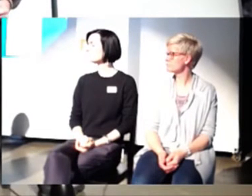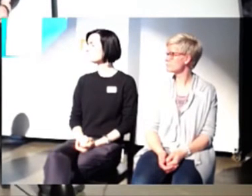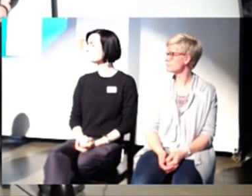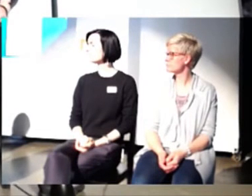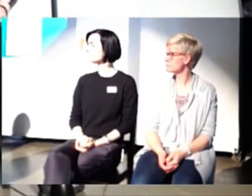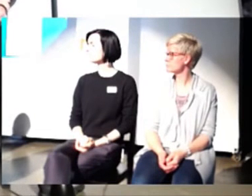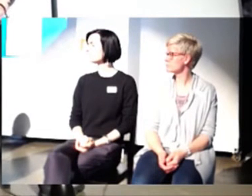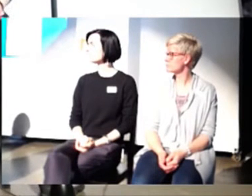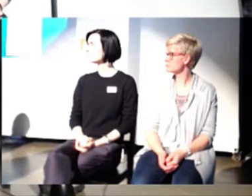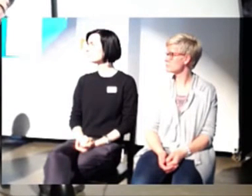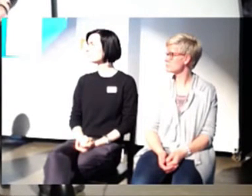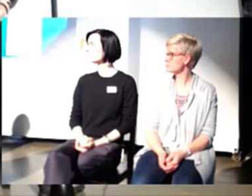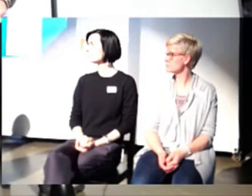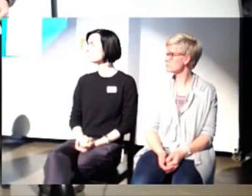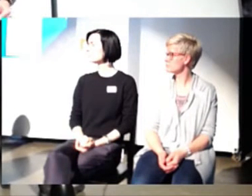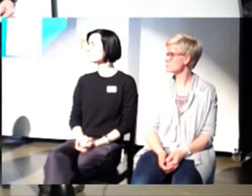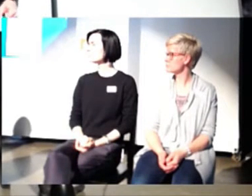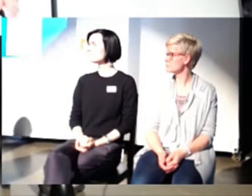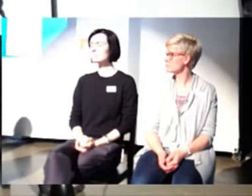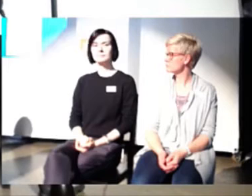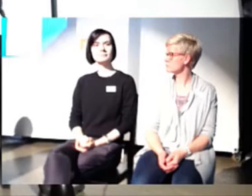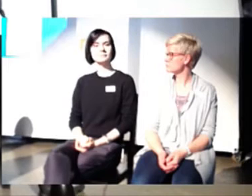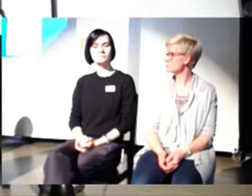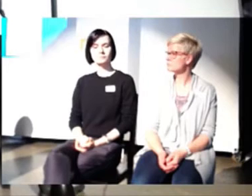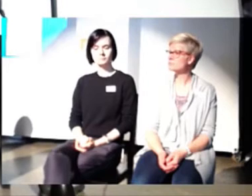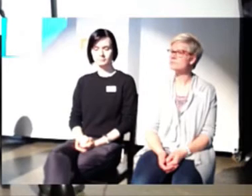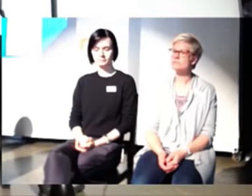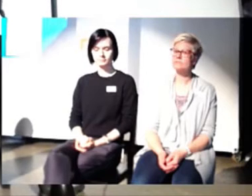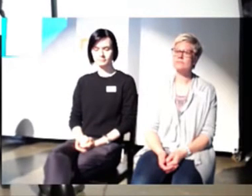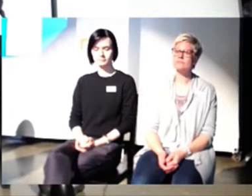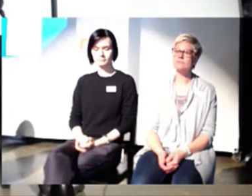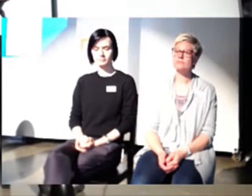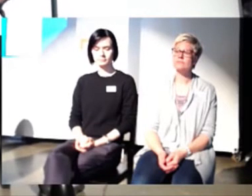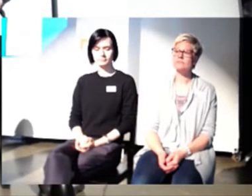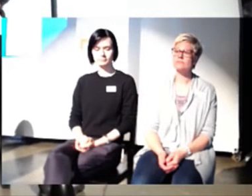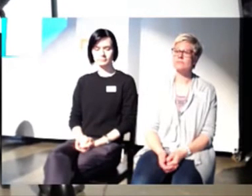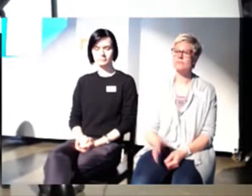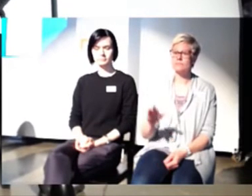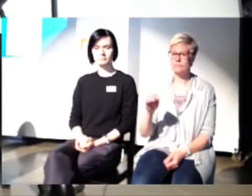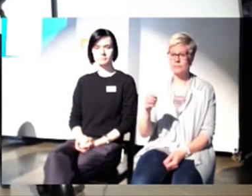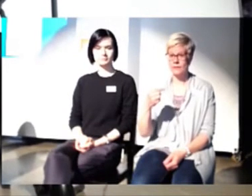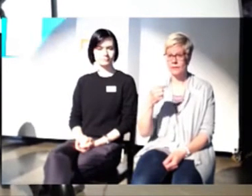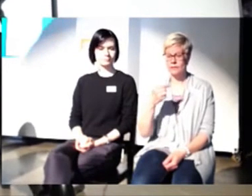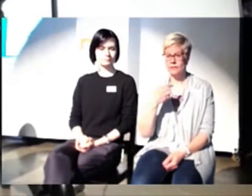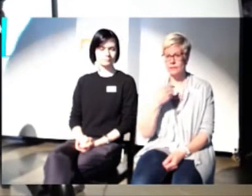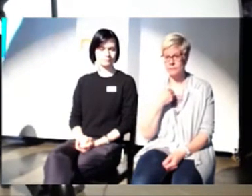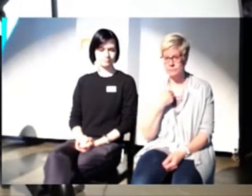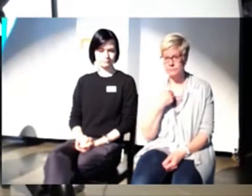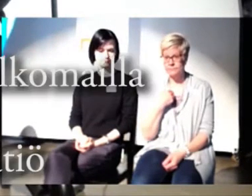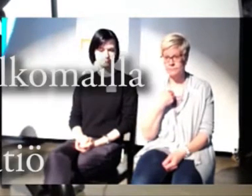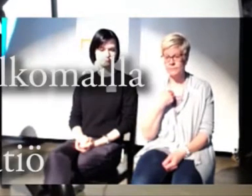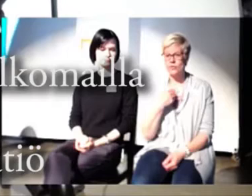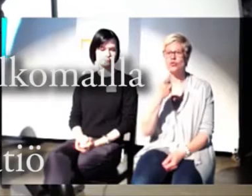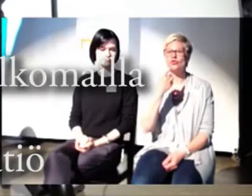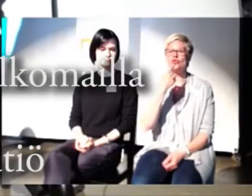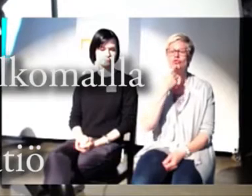Joo. Joo, eli mä oon tosiaan